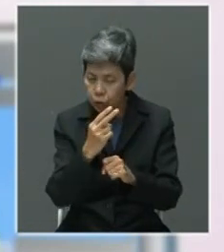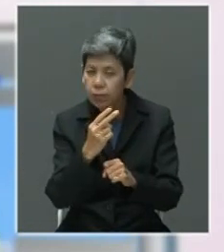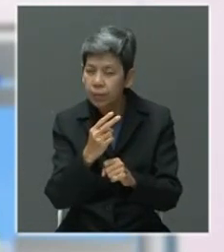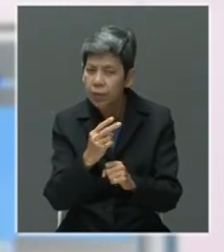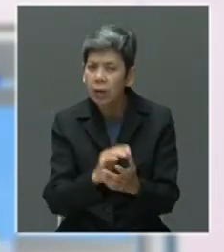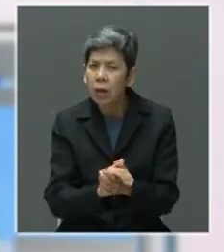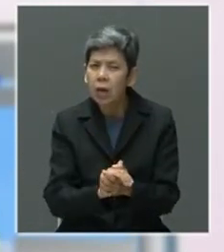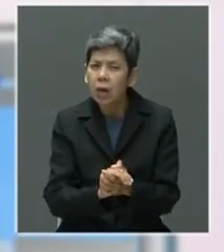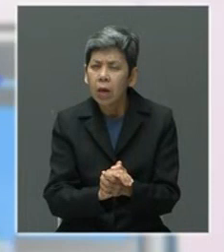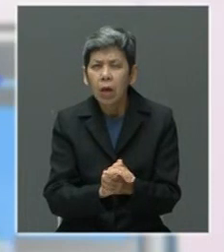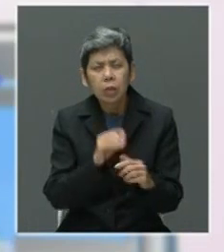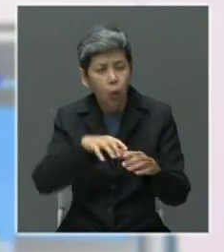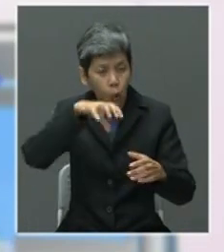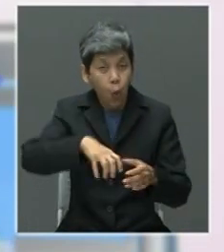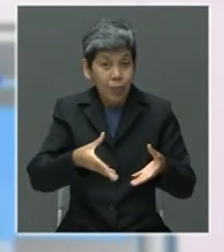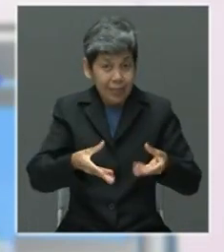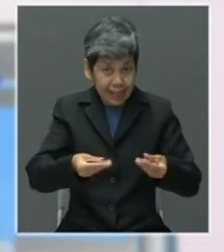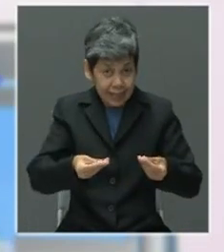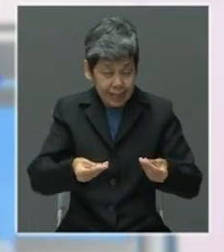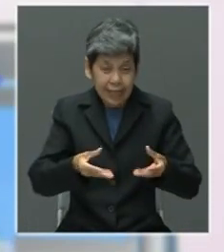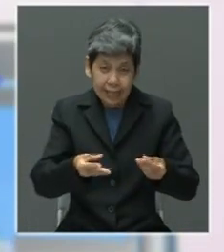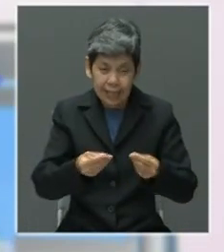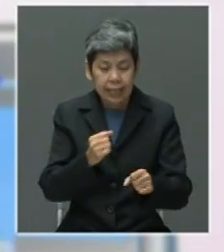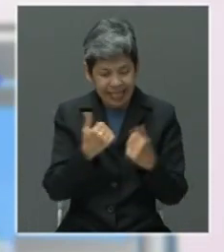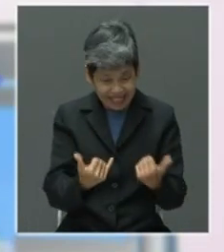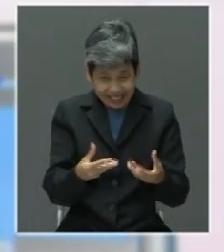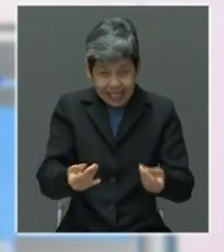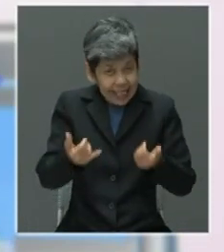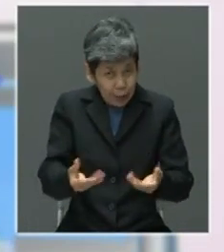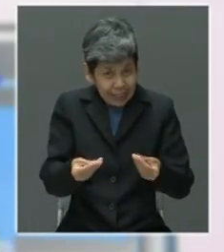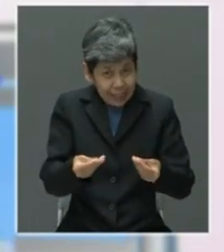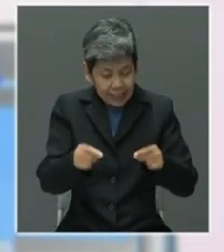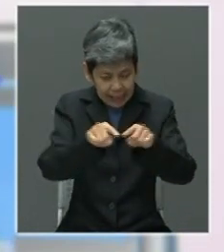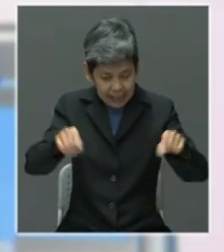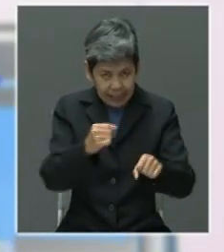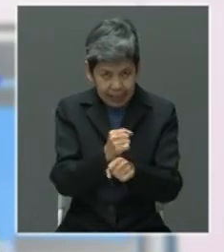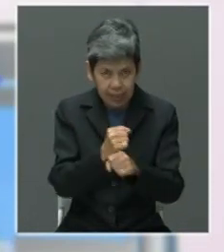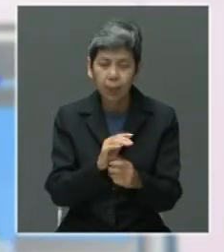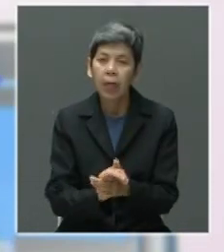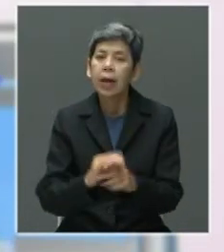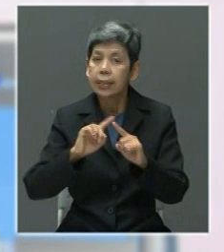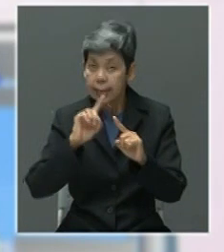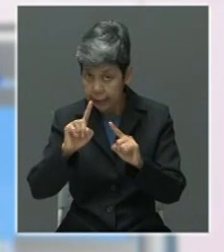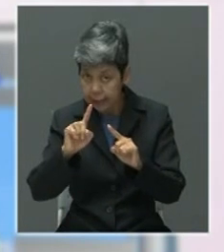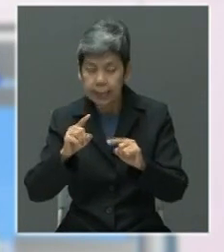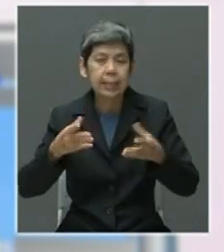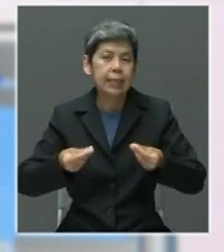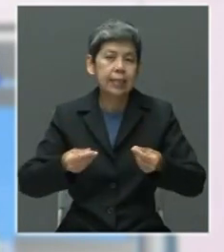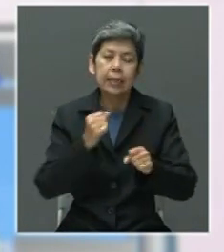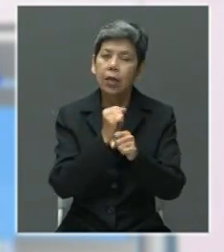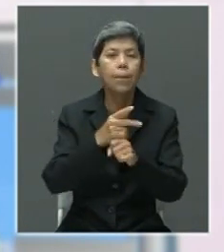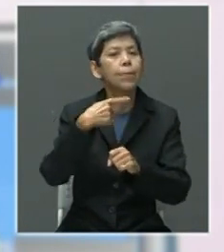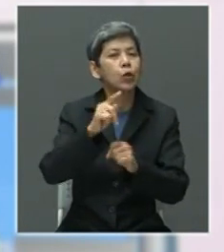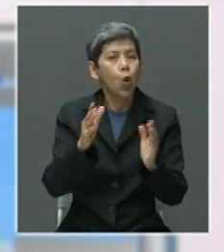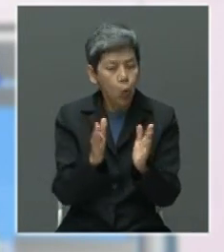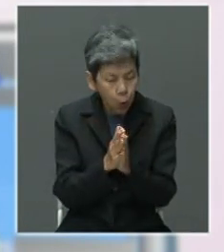ห้ามออกเป็นที่ผิดสำหรับที่ดินต่อไปนี้นะวงเล็บหนึ่งคือที่ดินที่ราษฎรแท้ประโยชน์ร่วมกัน